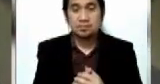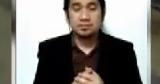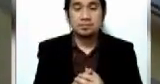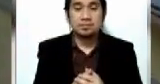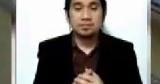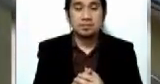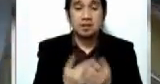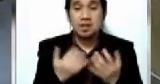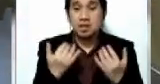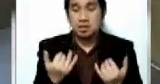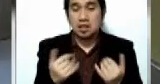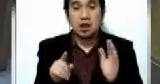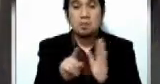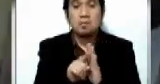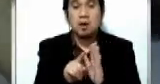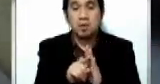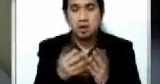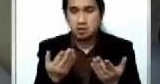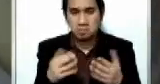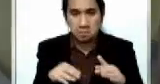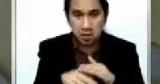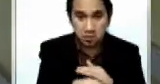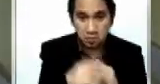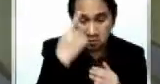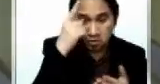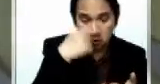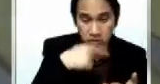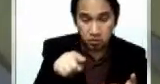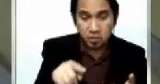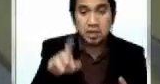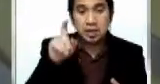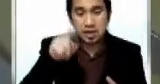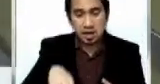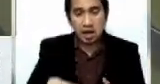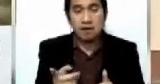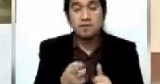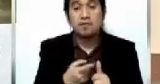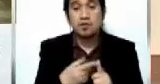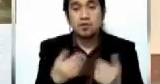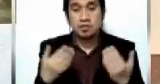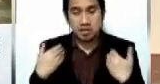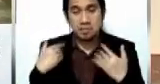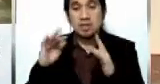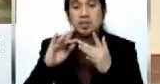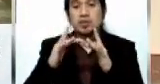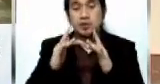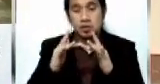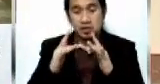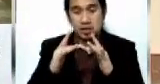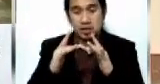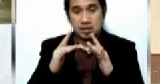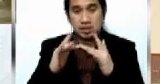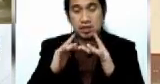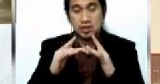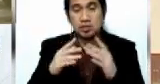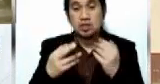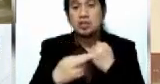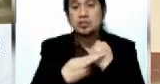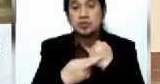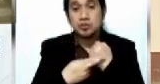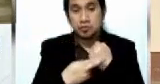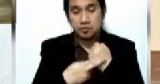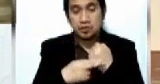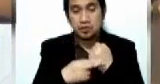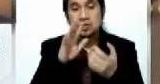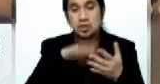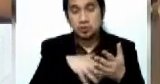sa outpatient department. Kailangang may online appointment bago makapagkonsulta. Simula ngayong araw, obligado na rin ang hospital